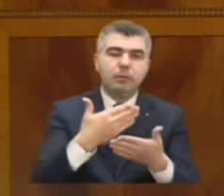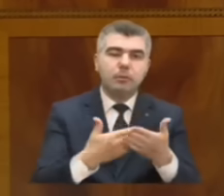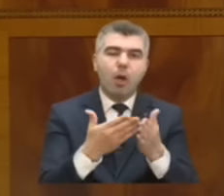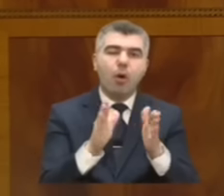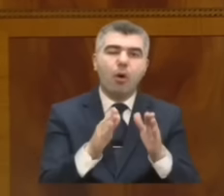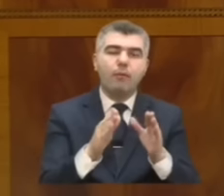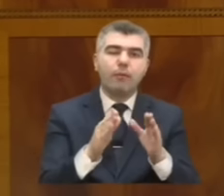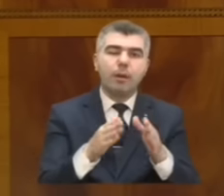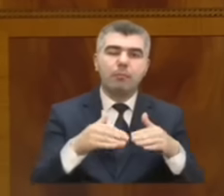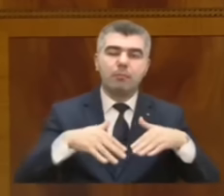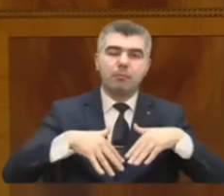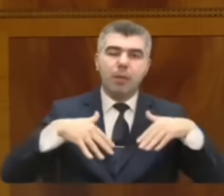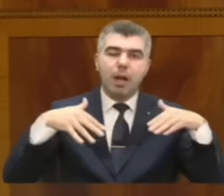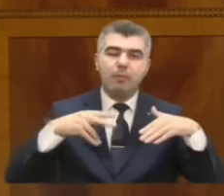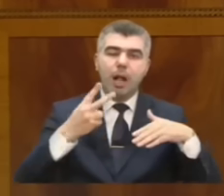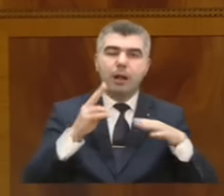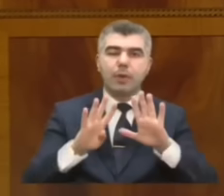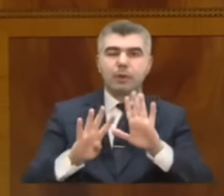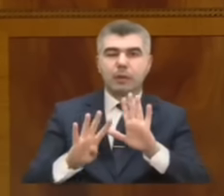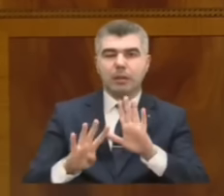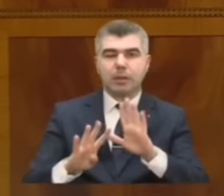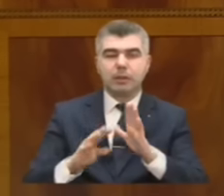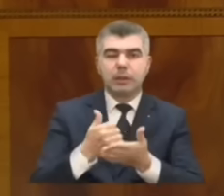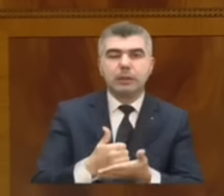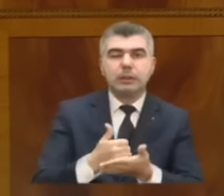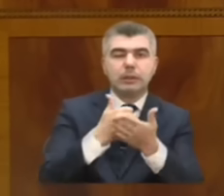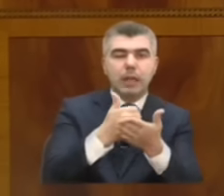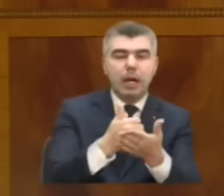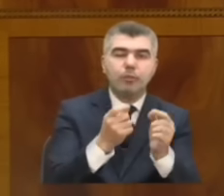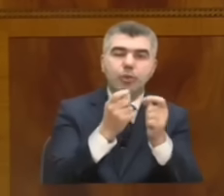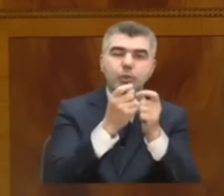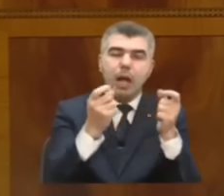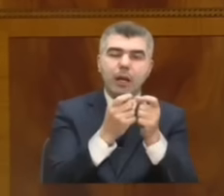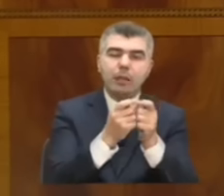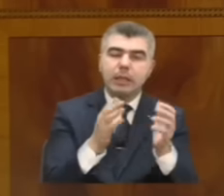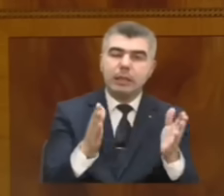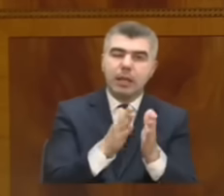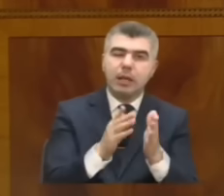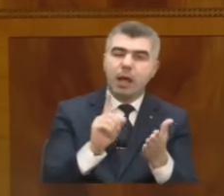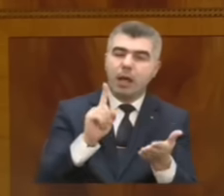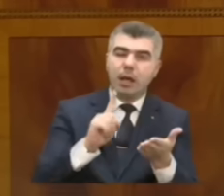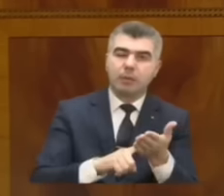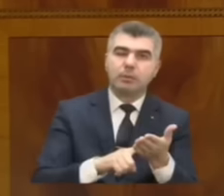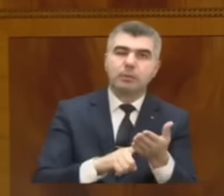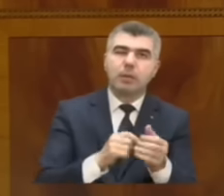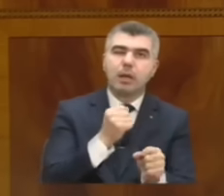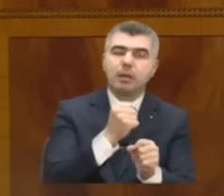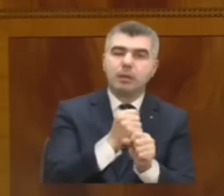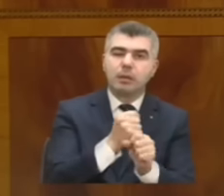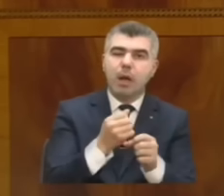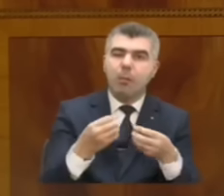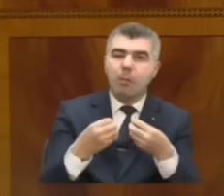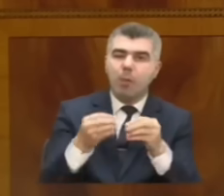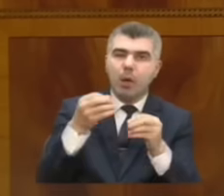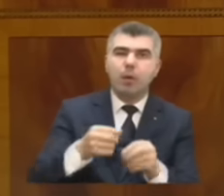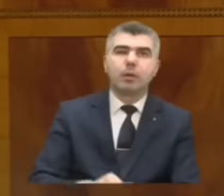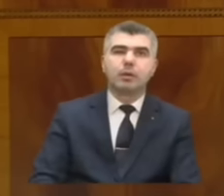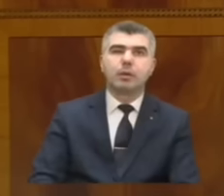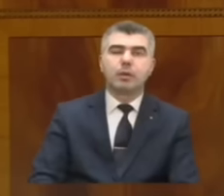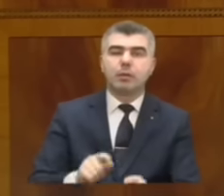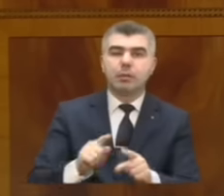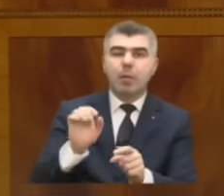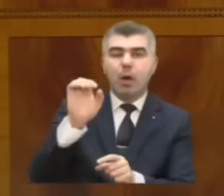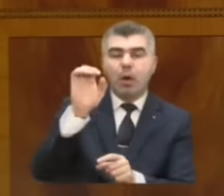البرنامج لسنة 2019 إلى دعم المقاولة الصغرى المتوسطة العاملة في مجال التصدير وخاصة النحو